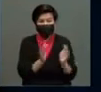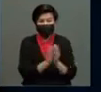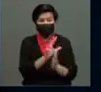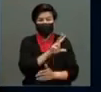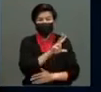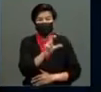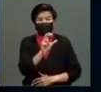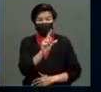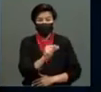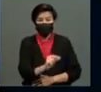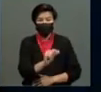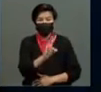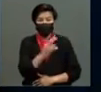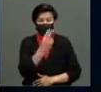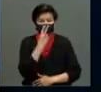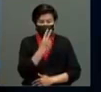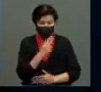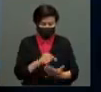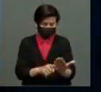ทวนดูนะครับว่า